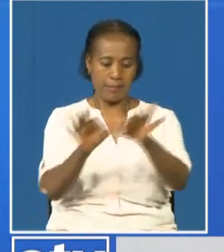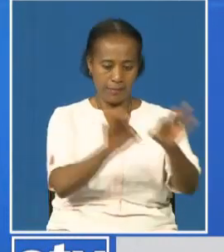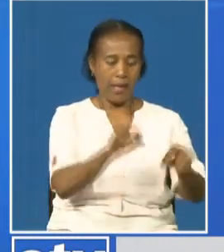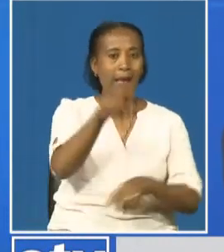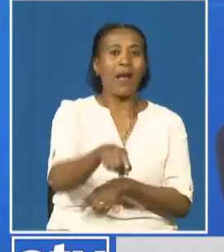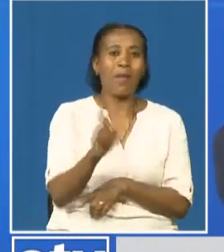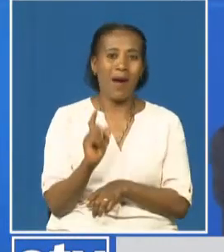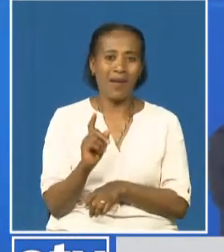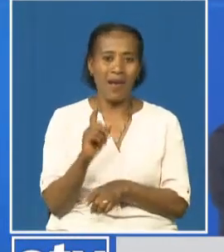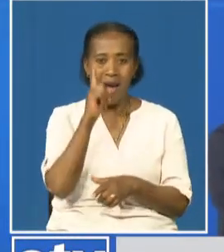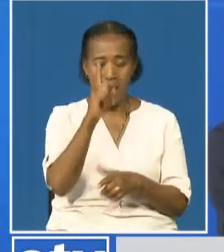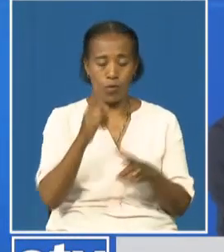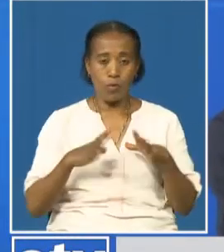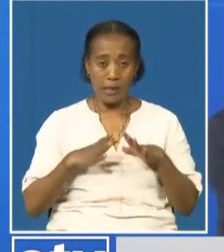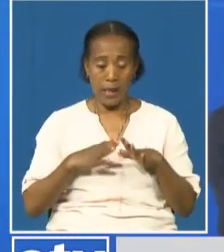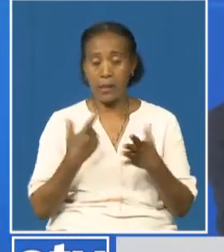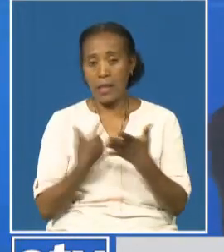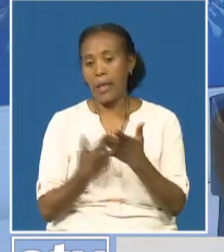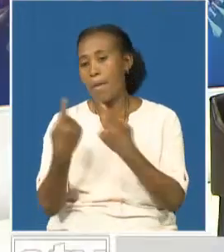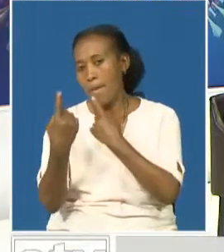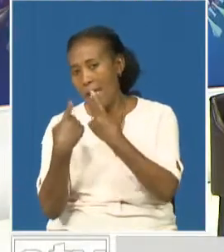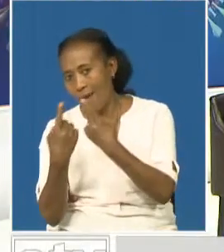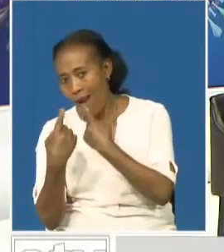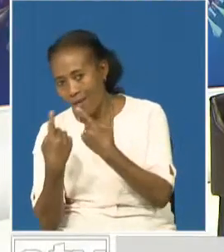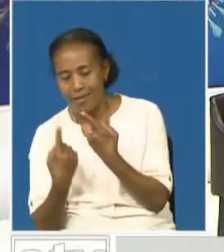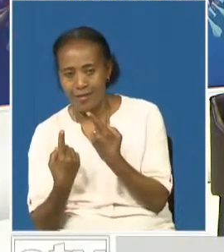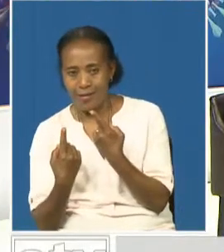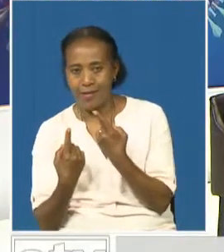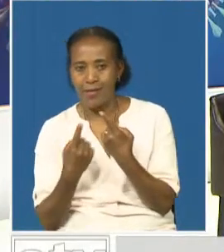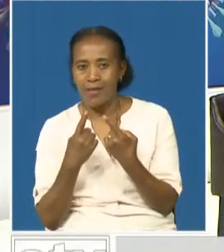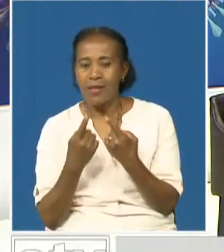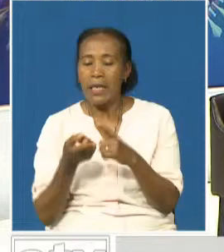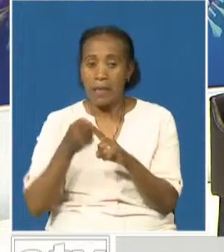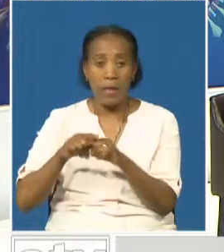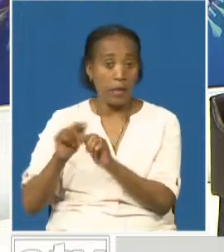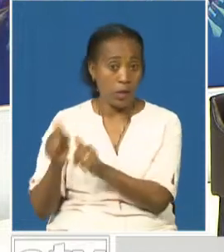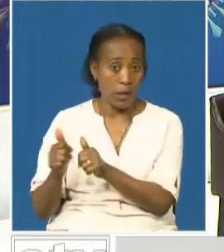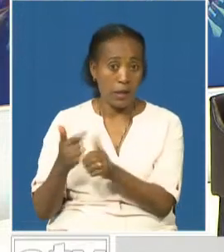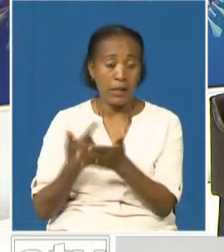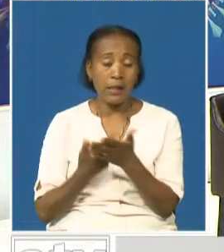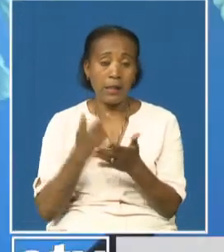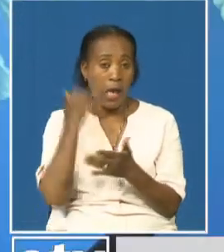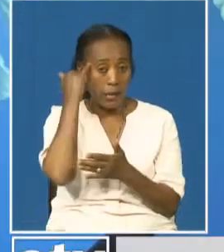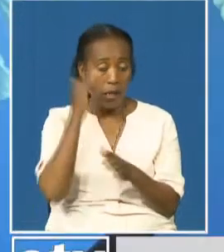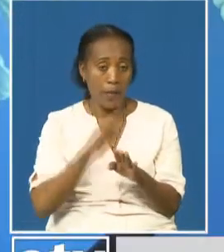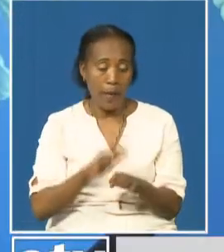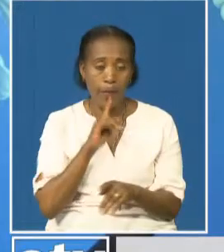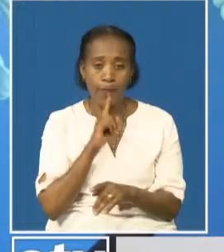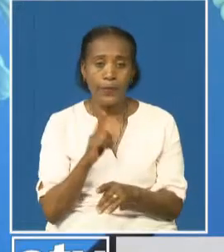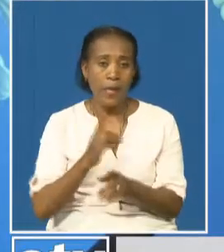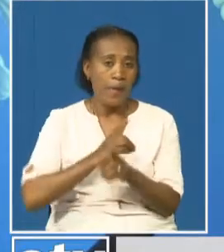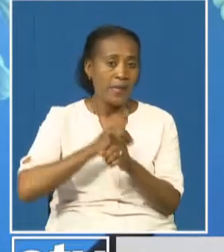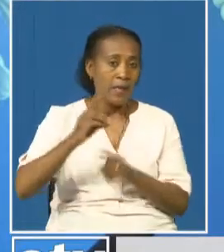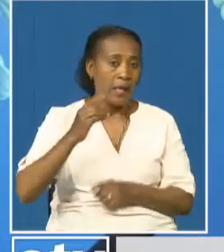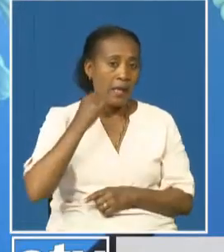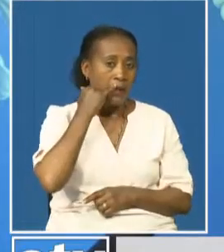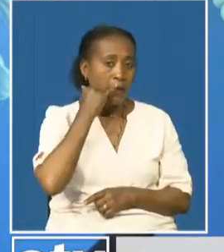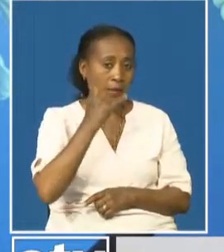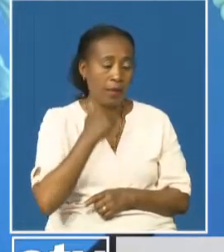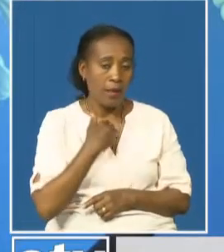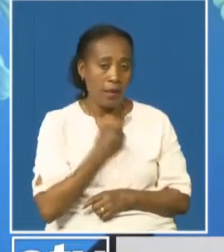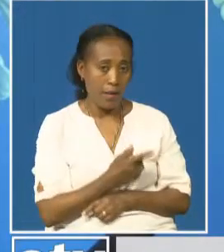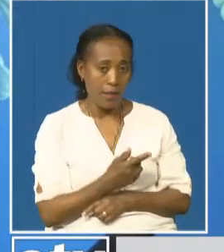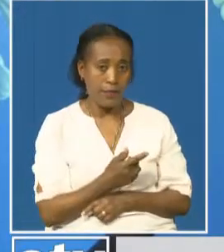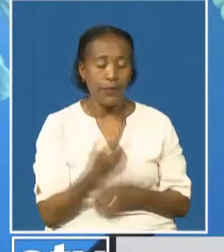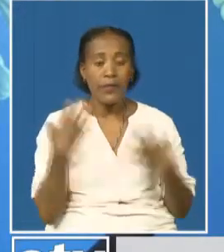ሊመደብላቸው ይገባል እና አንዱ መዝናኛ ደግሞ መነጋገር ነው። እንመለሳለን እንግዲህ እዚሁ ሀሳብ ላይ። መስመር ላይ ተመልካች